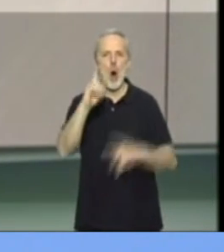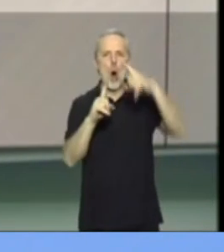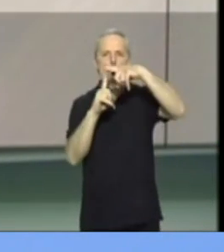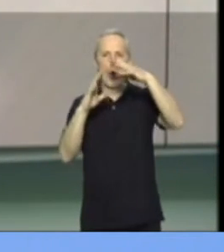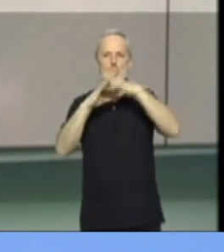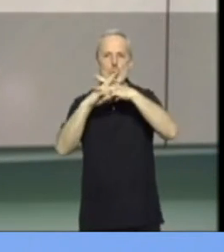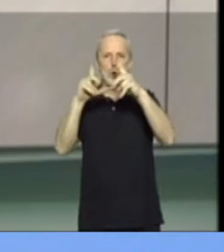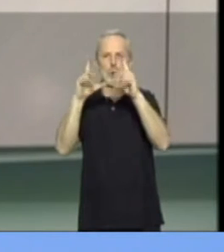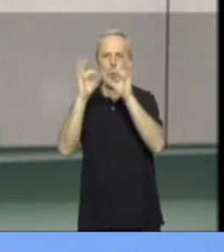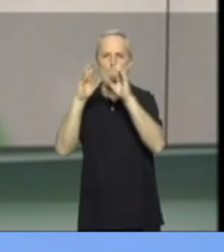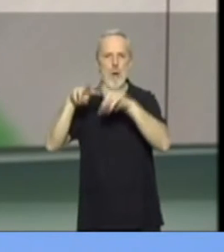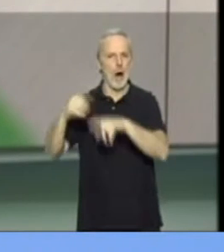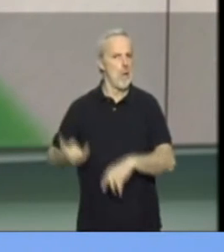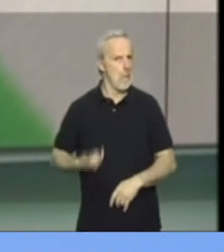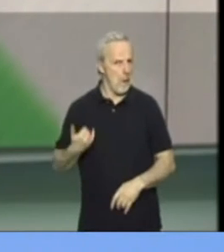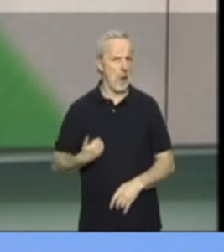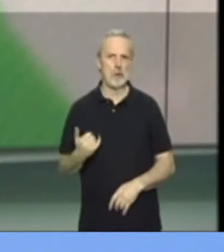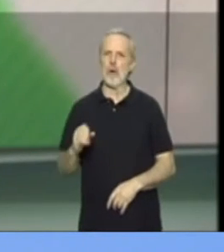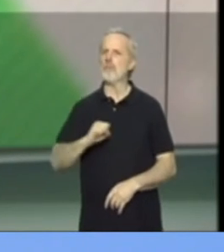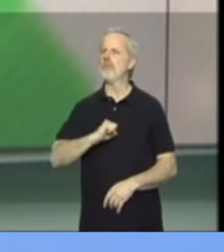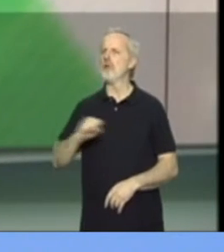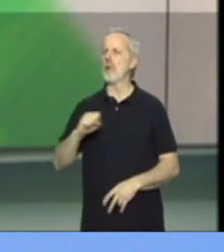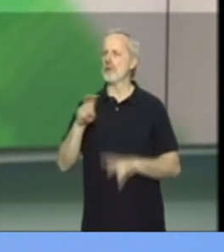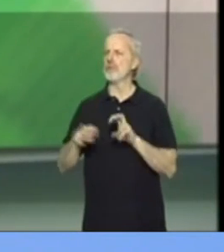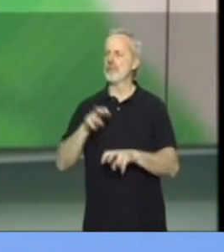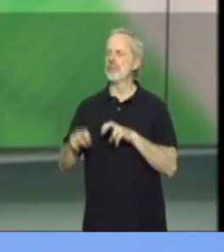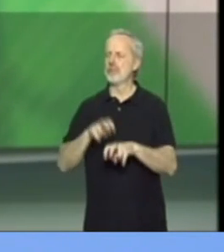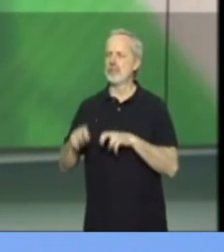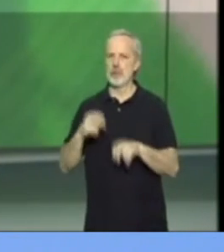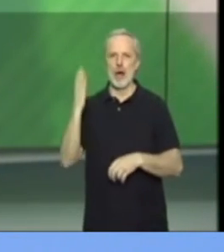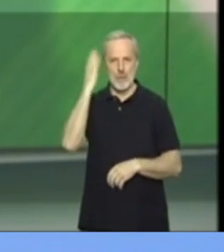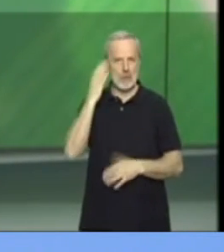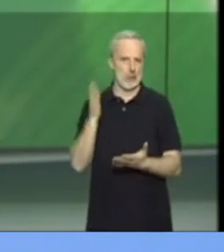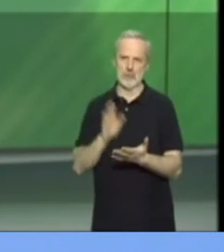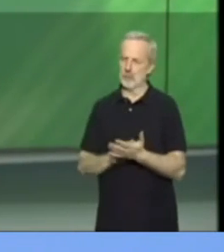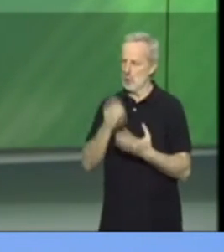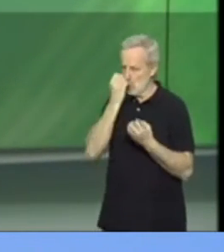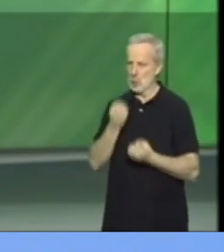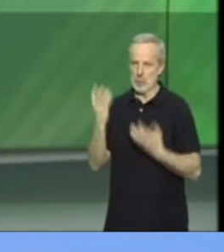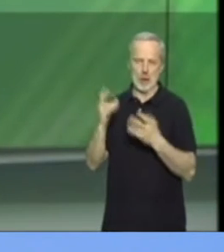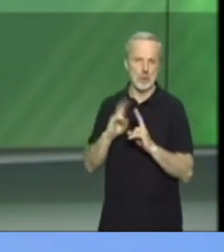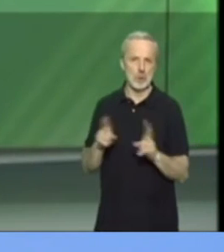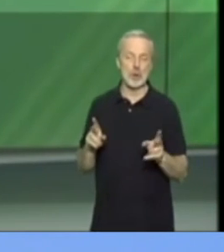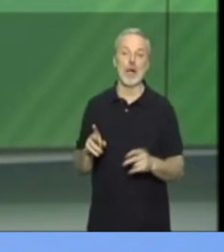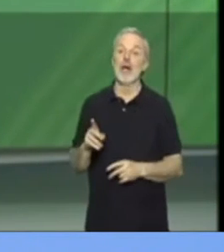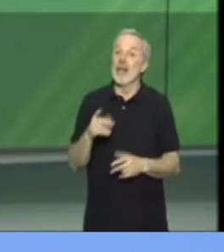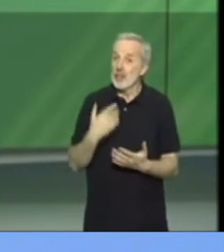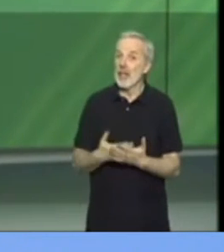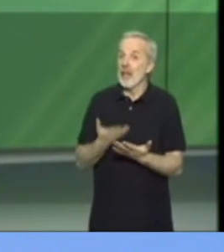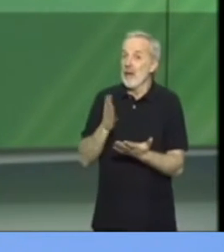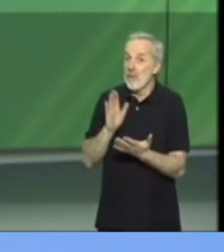tom juniorském věku a myslím si, že je schopen ten závod důstojně objet. Takže to, že tam